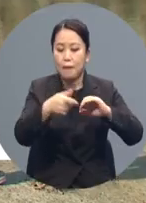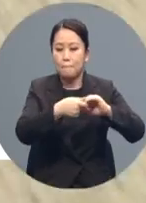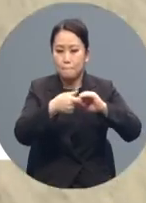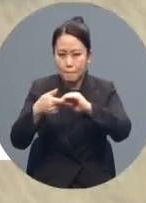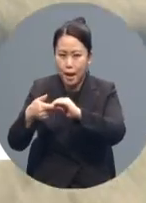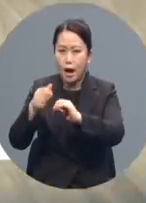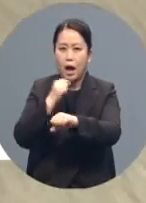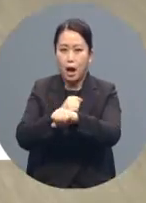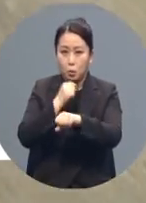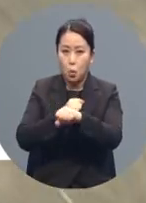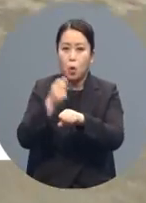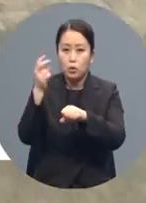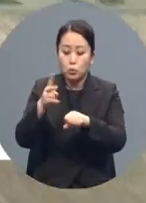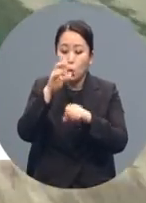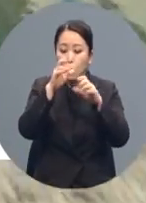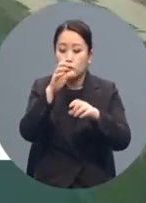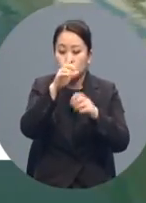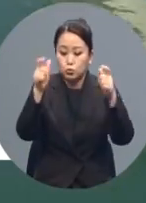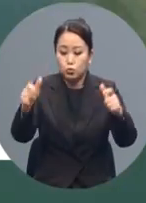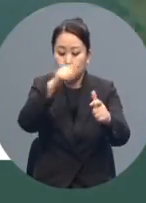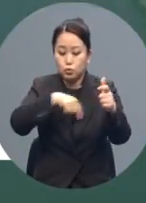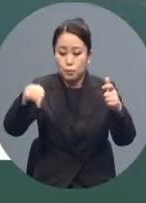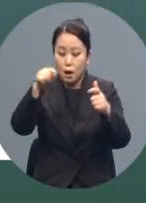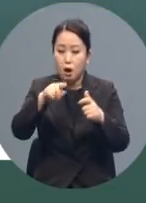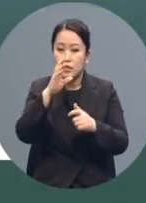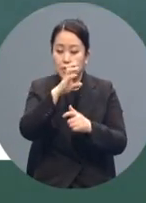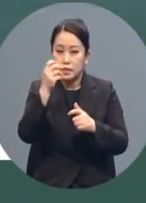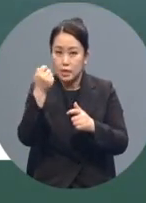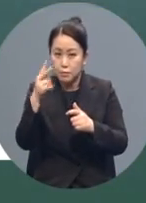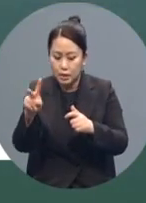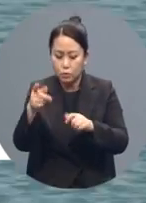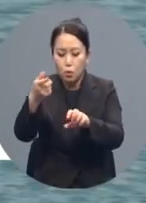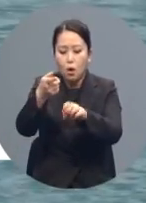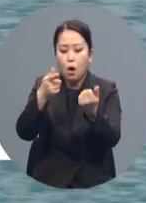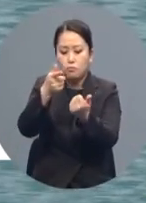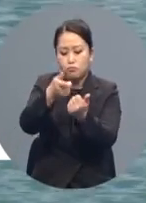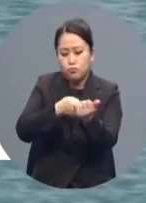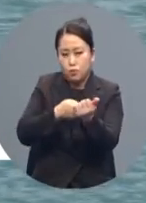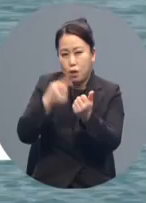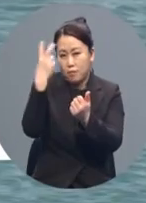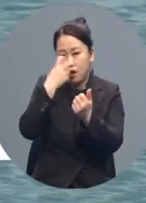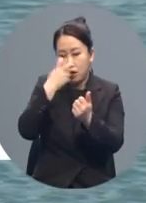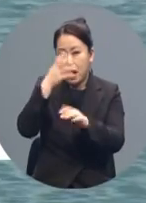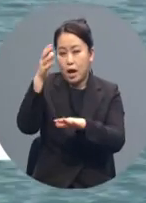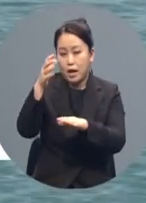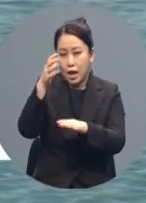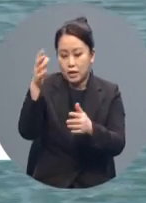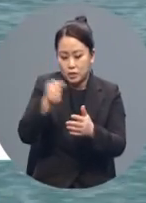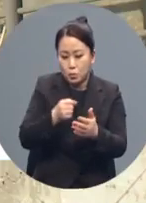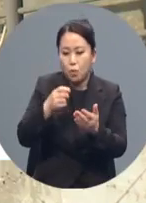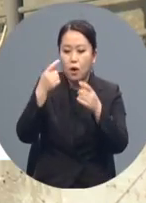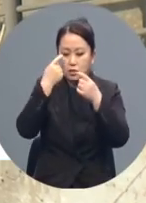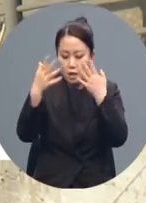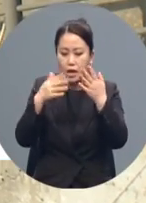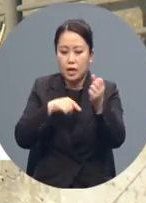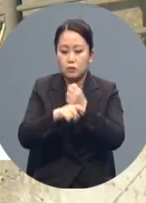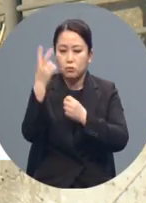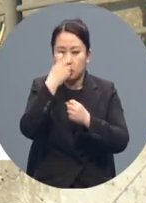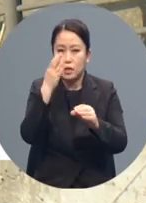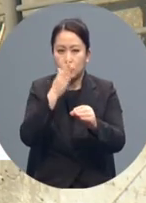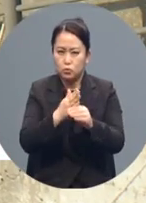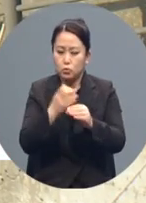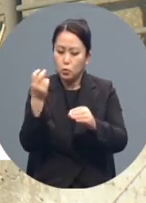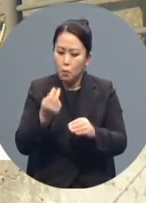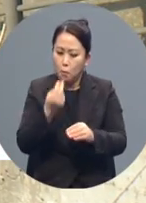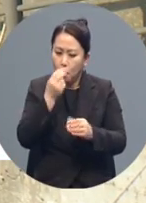CCTV와 부검 결과 등을 바탕으로 정확한 사고 원인을 수사하고 있으며 생명보험 가입 여부를 살펴보고